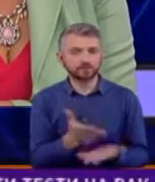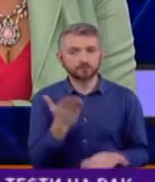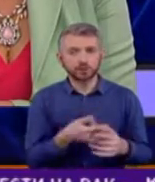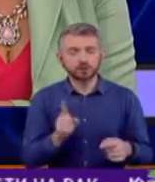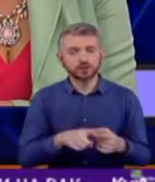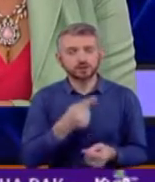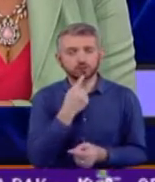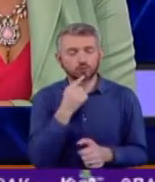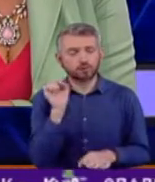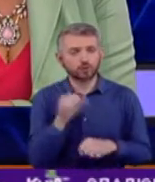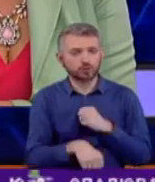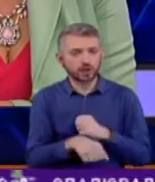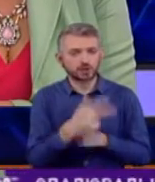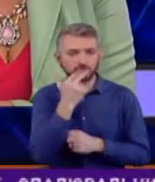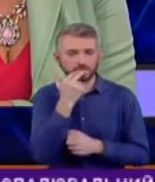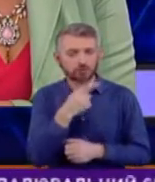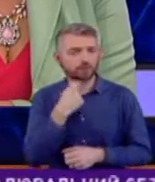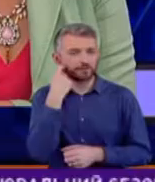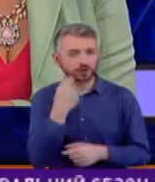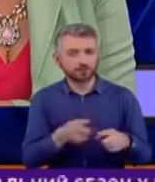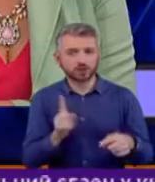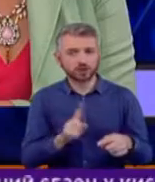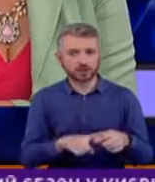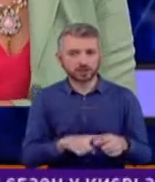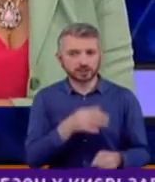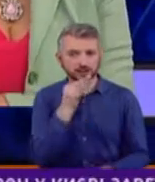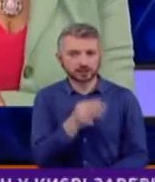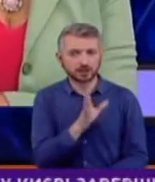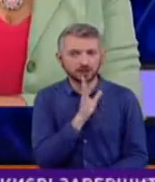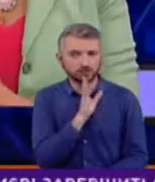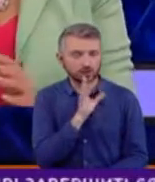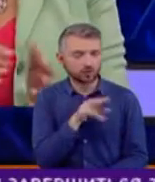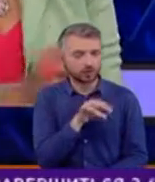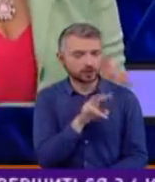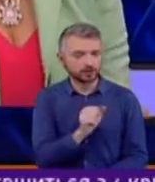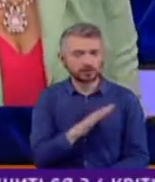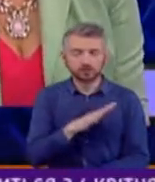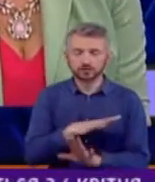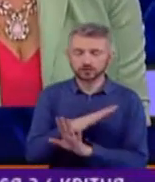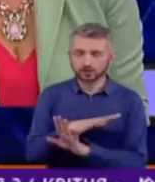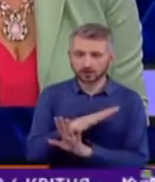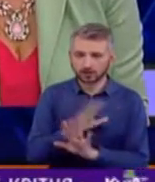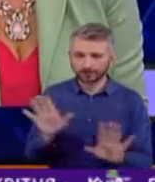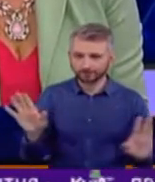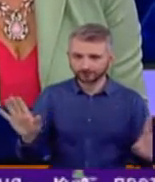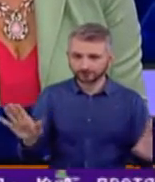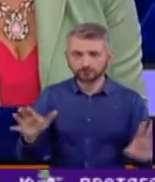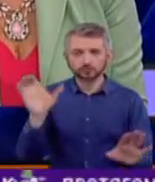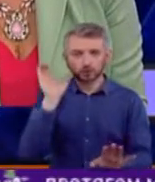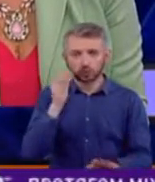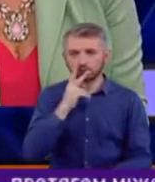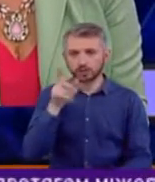якраз спроба подолати ось той підлітковий вік, про який сказала пані. Чекайте, давайте зараз, можна послухаємо глядача.